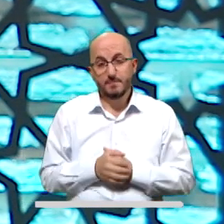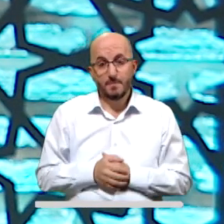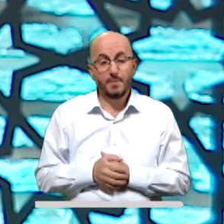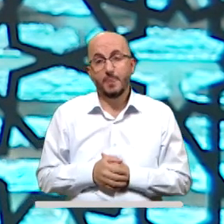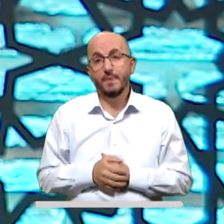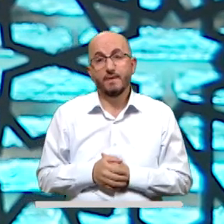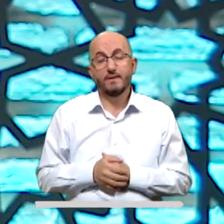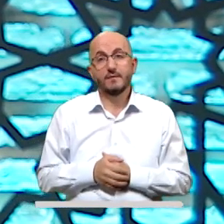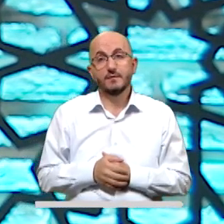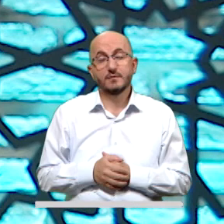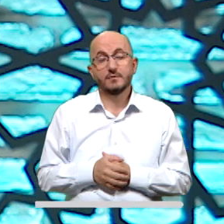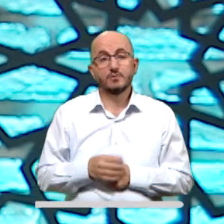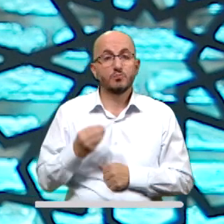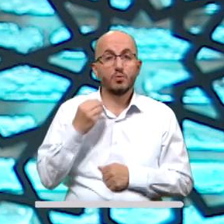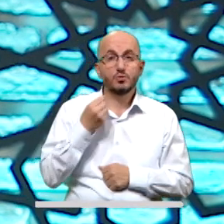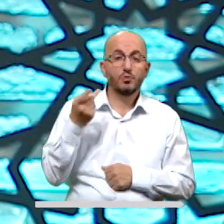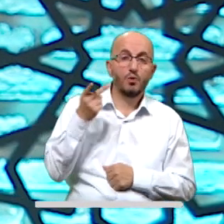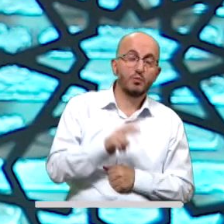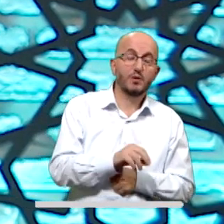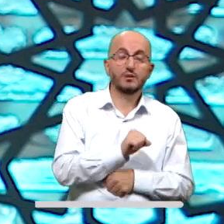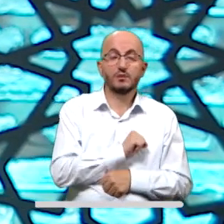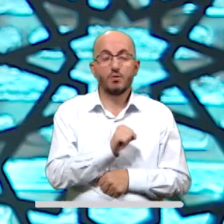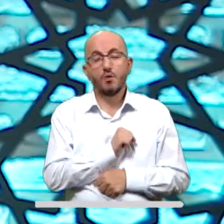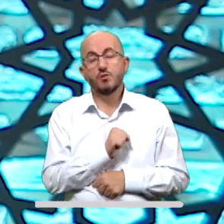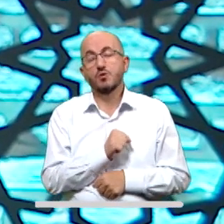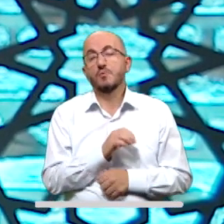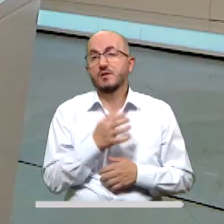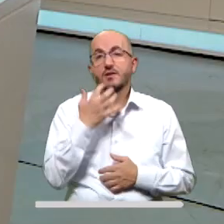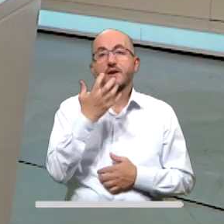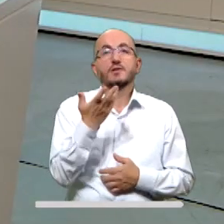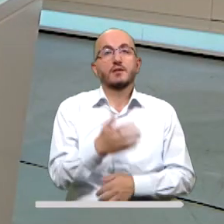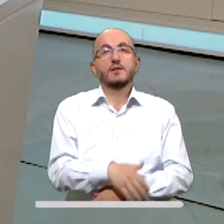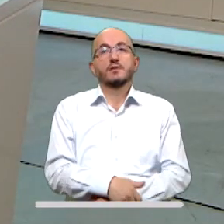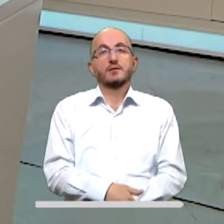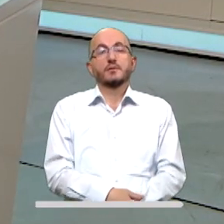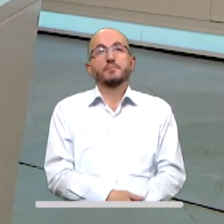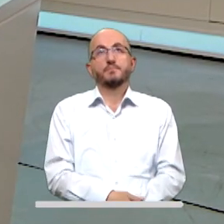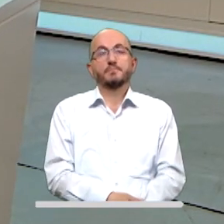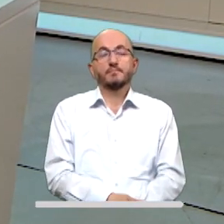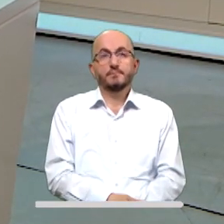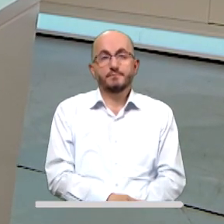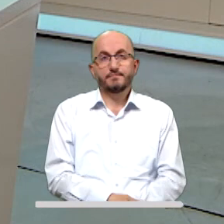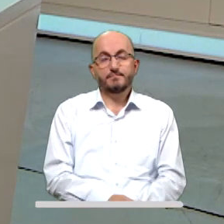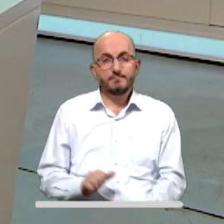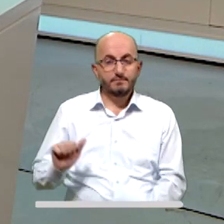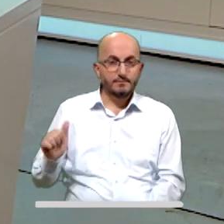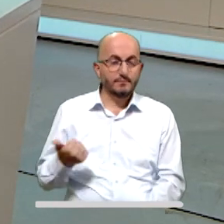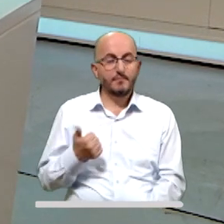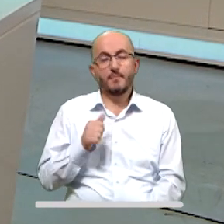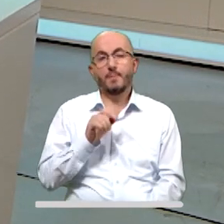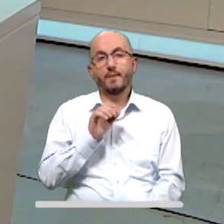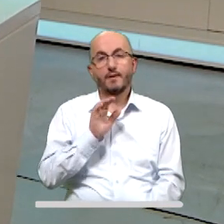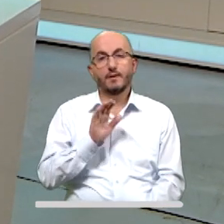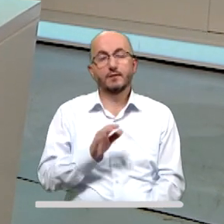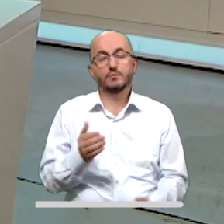hassasiyet de güzel değil mi hocam? Borçlu ölmekten de korkuyorum diyor. Ne tavsiye edersiniz? Yani önemli bir durum. Hani biz